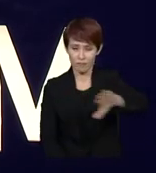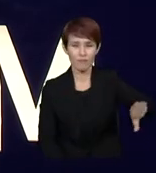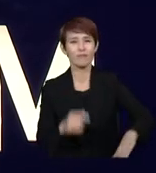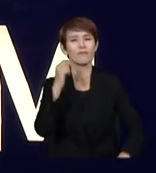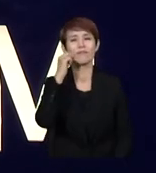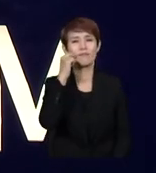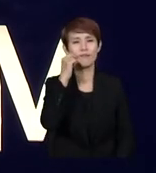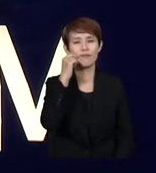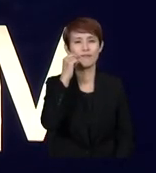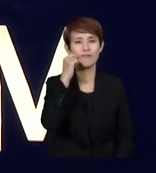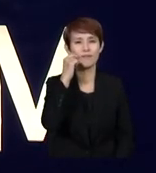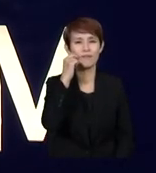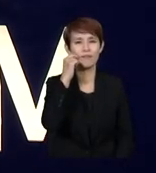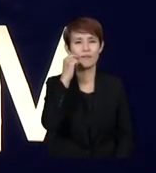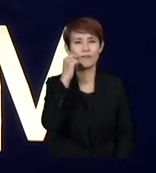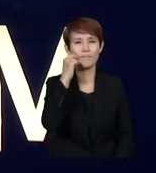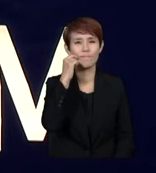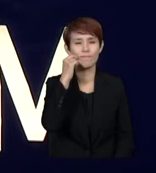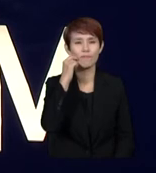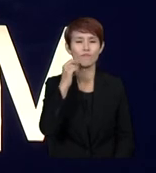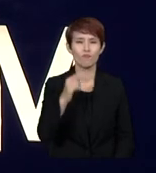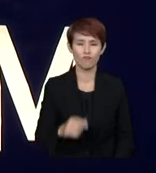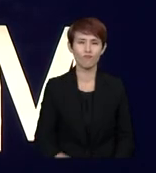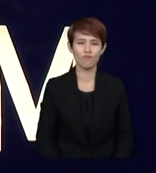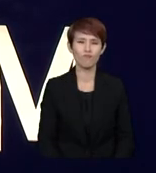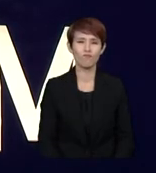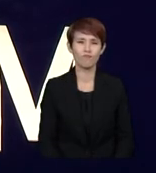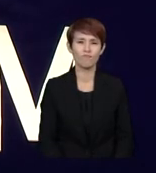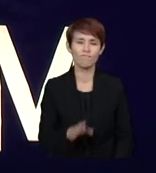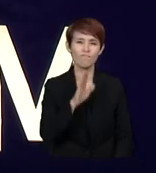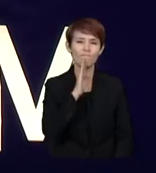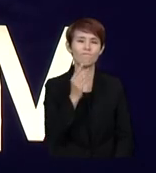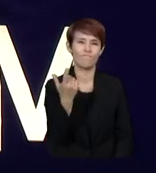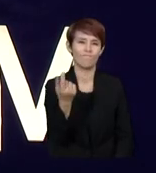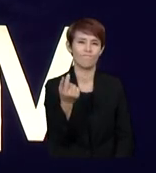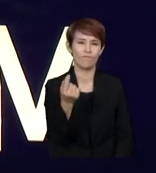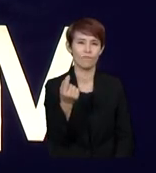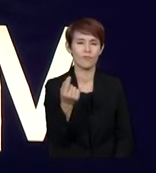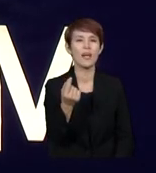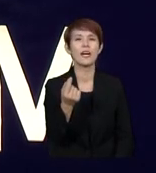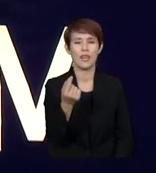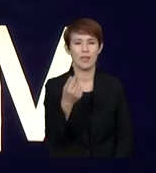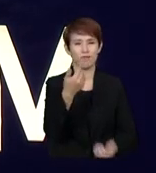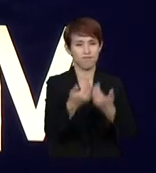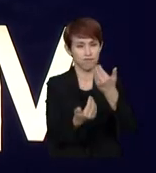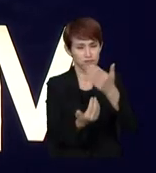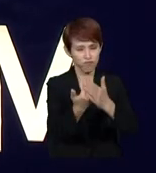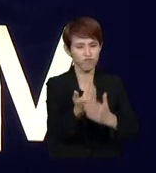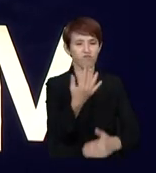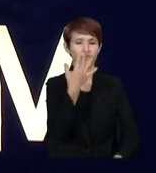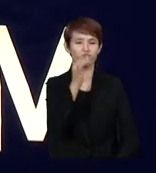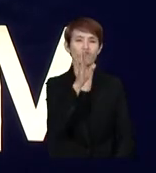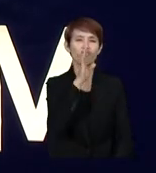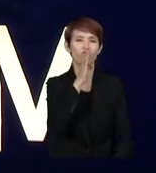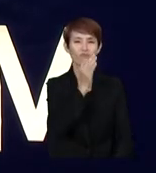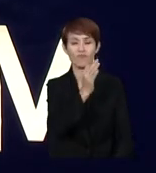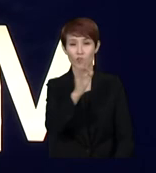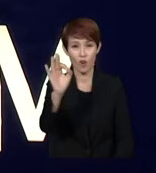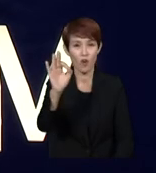것이고 어떤 면에서 보면 참 자연스러운 건데 이것을 인정해 나가면서 평화로운 방안을 통해